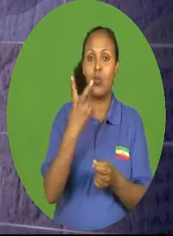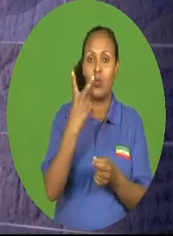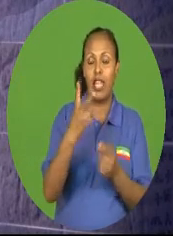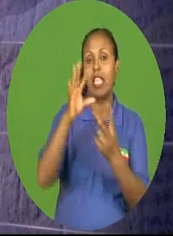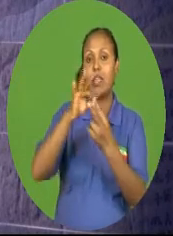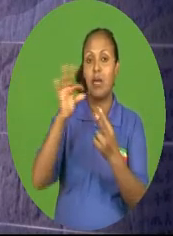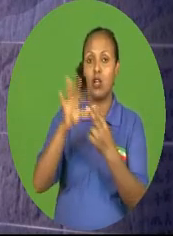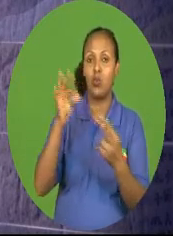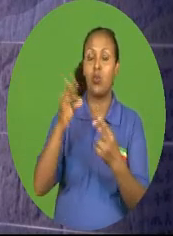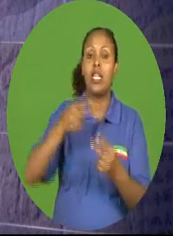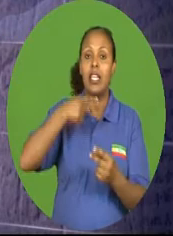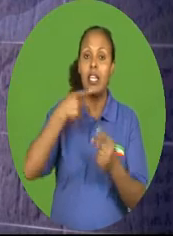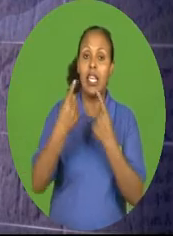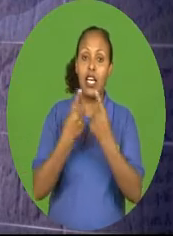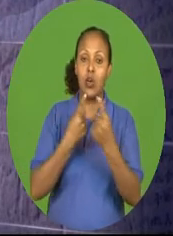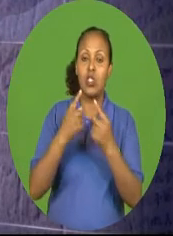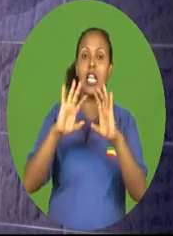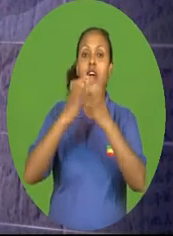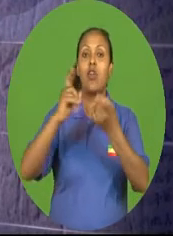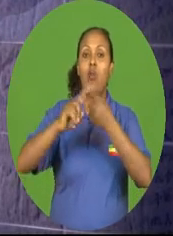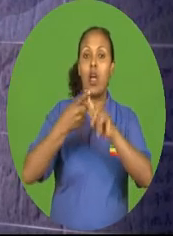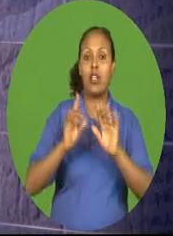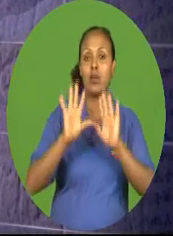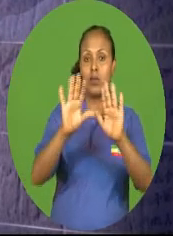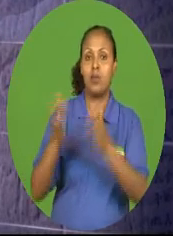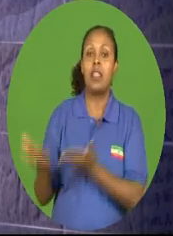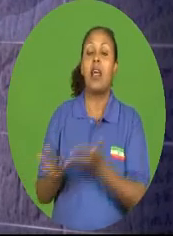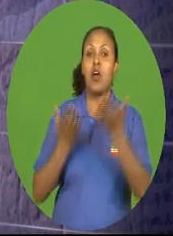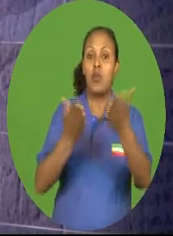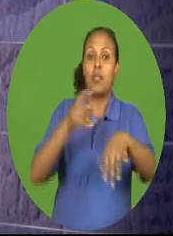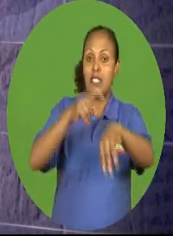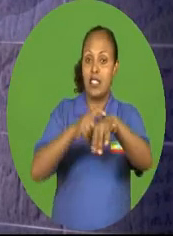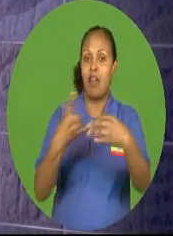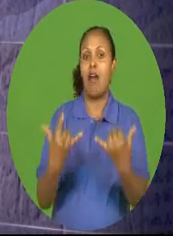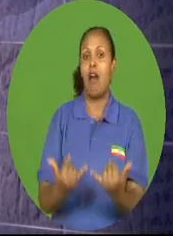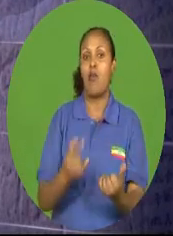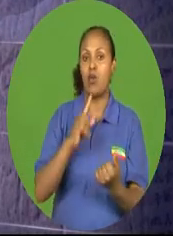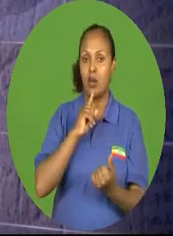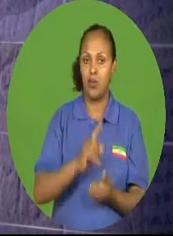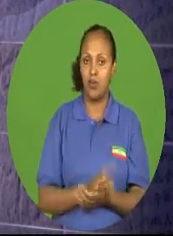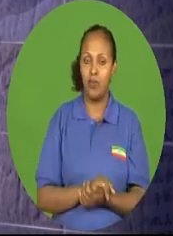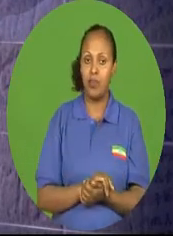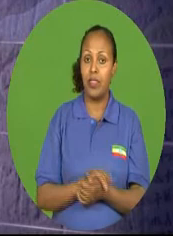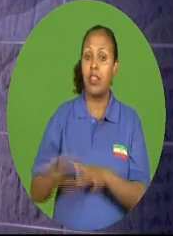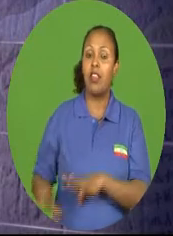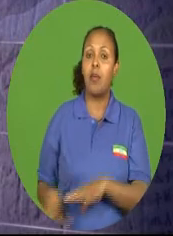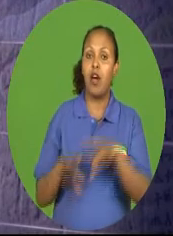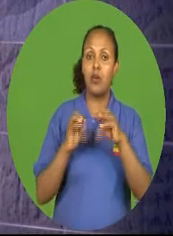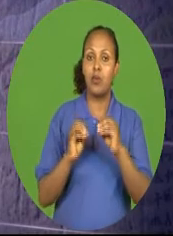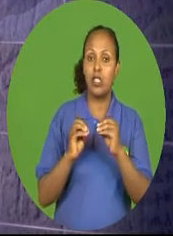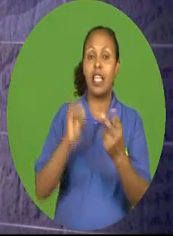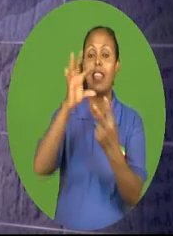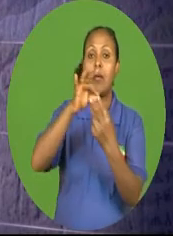ጽፋችሁ ያመጣችሁን ሁለት የተመረጡ ንግግሮች ለክፍል ጓደኞቻችሁ የምታቀርቡበት ጊዜ አሁን ነው።